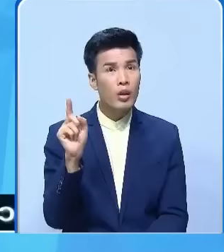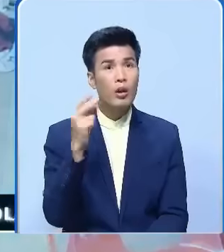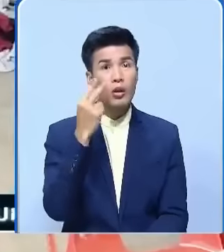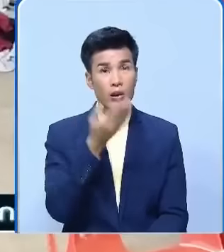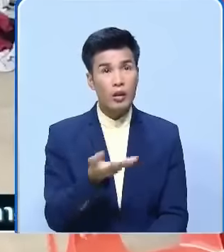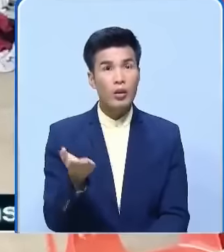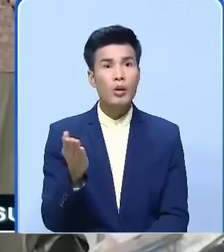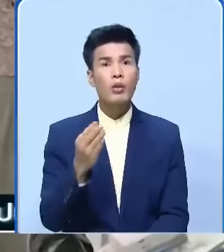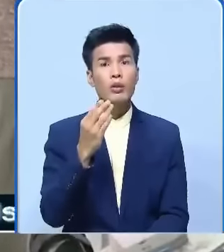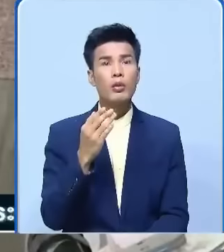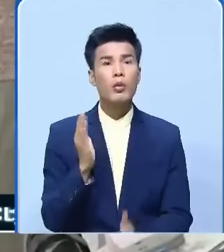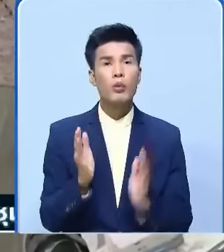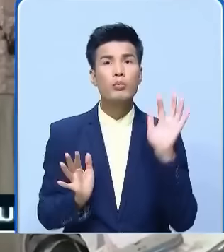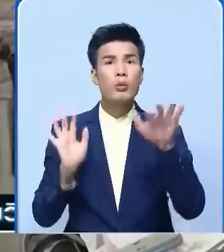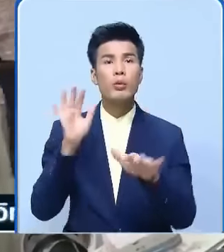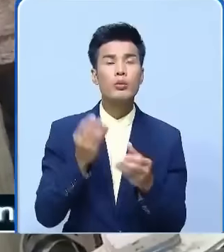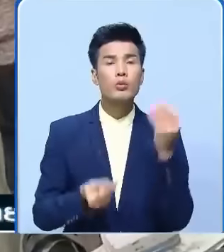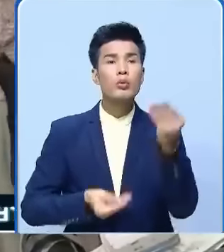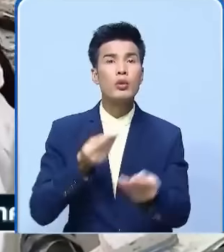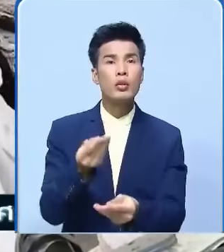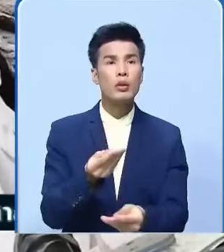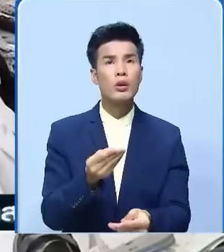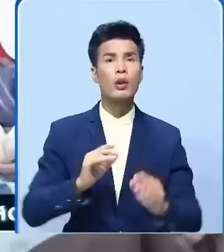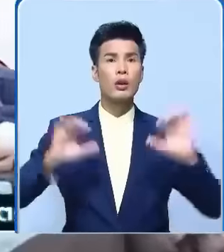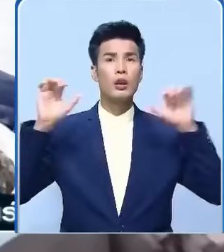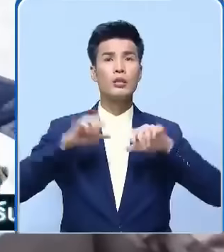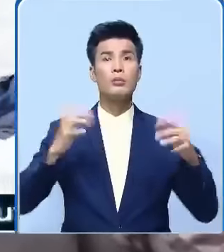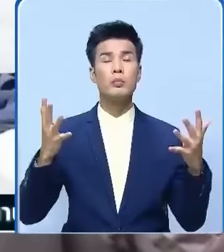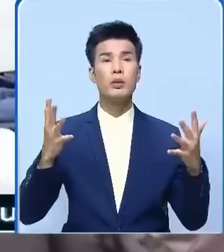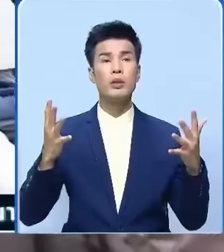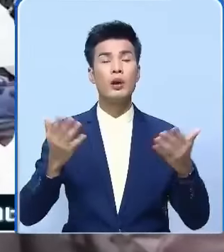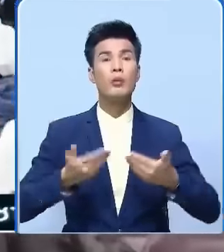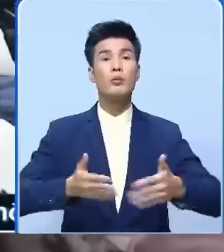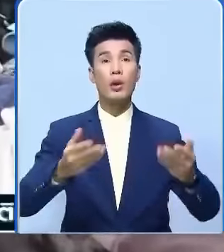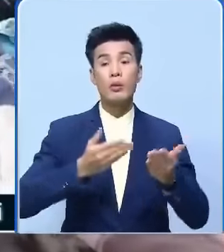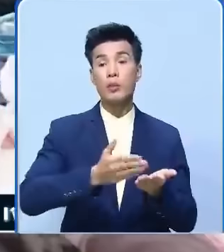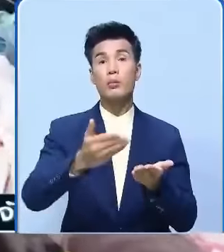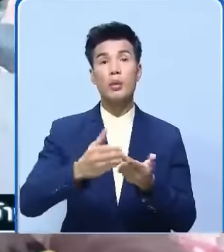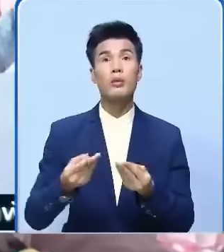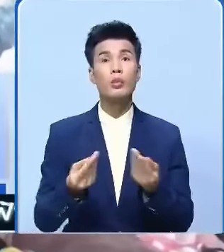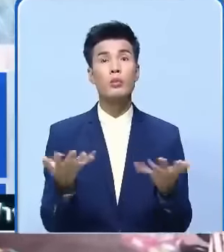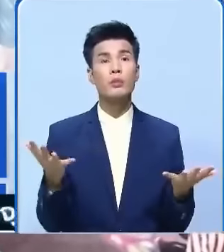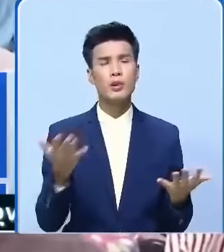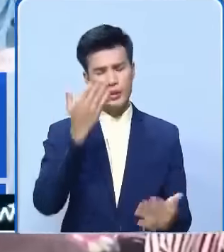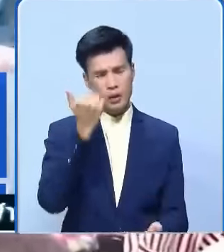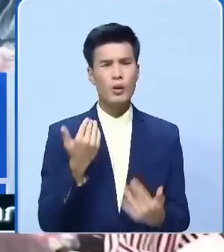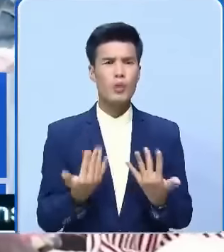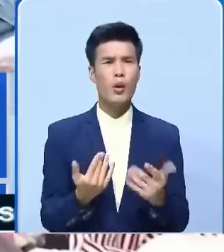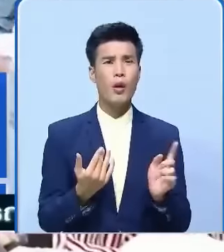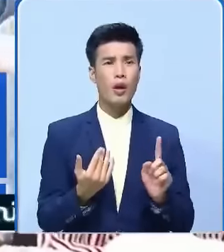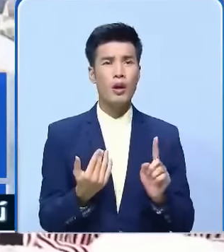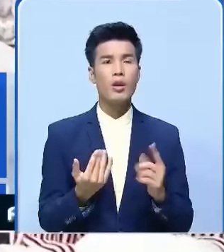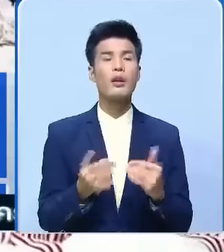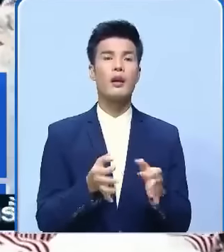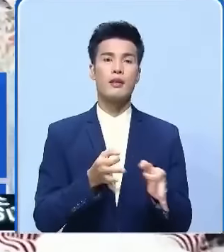พี่น้องคนไทยทานน้ำใจหลั่งไหลกันไปเนี่ยทำไมภาครัฐไม่จัดการเอาของกระจายจากที่ว่าการอำเภอส่งเข้าไปยังบ้านเรือนต่างๆล่ ะ คราวนี้มี